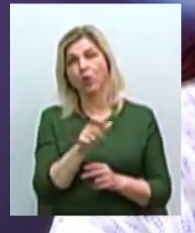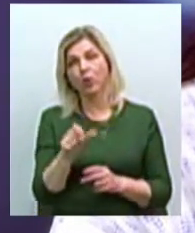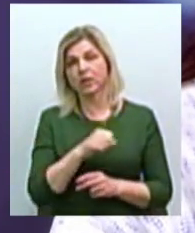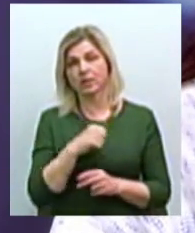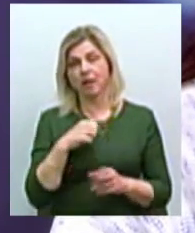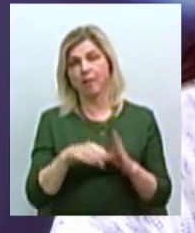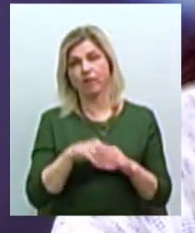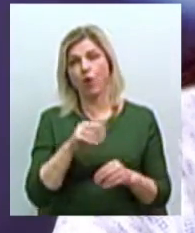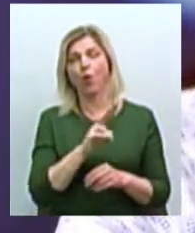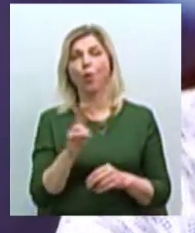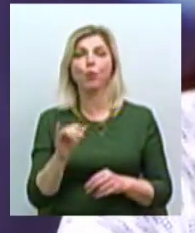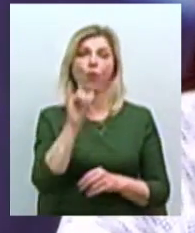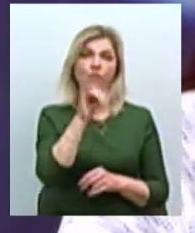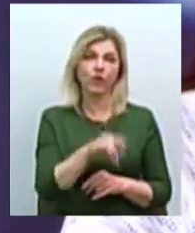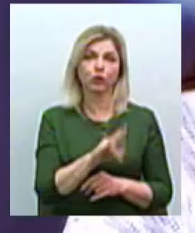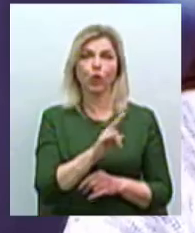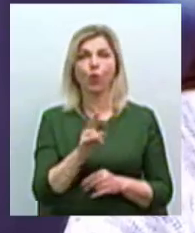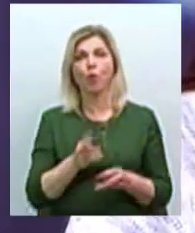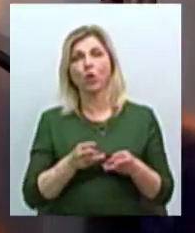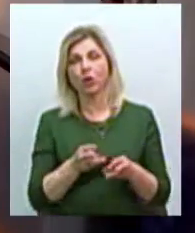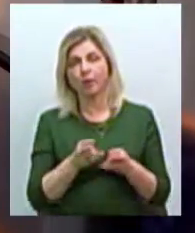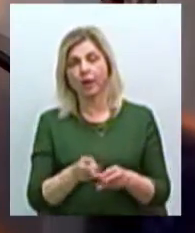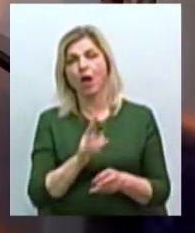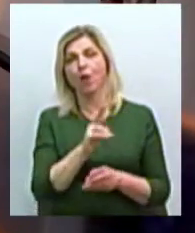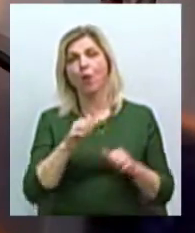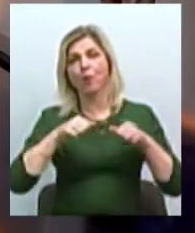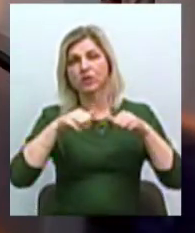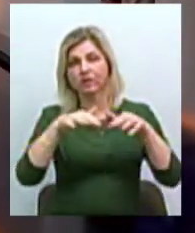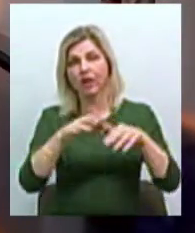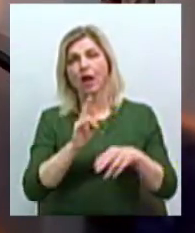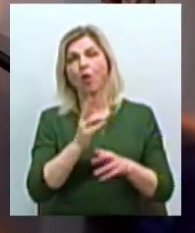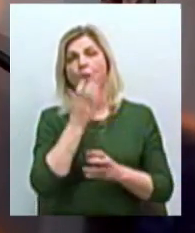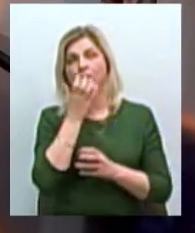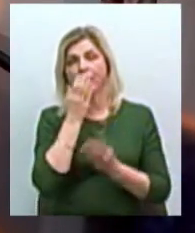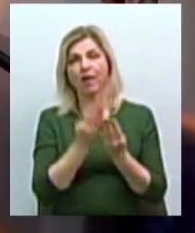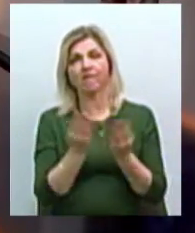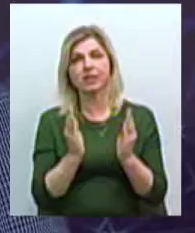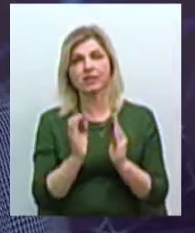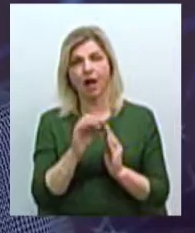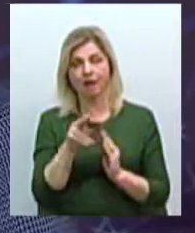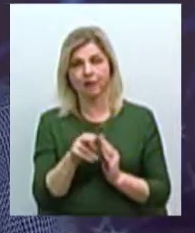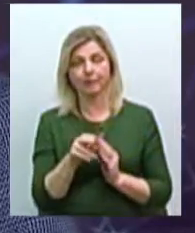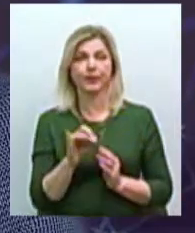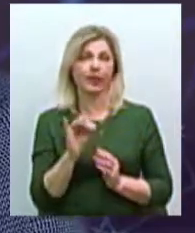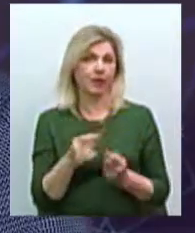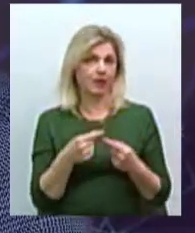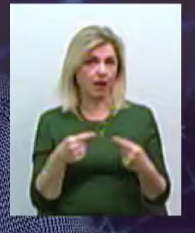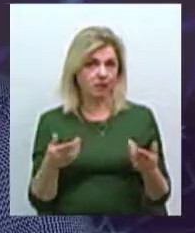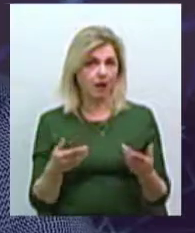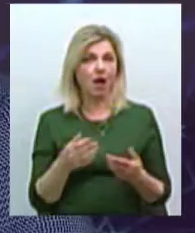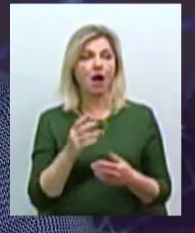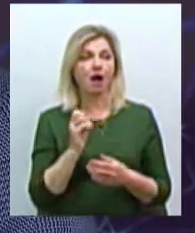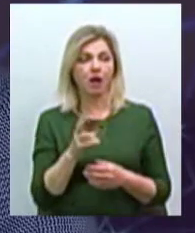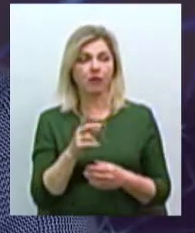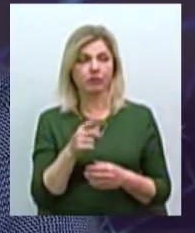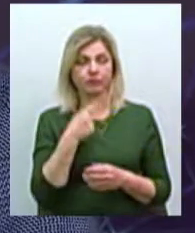система опалення, кому система освітлення, кому утеплення всього фасаду, кому установку ЕТП. І як каже голова один із ОСМД...